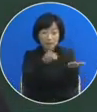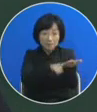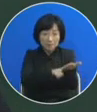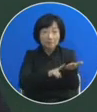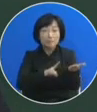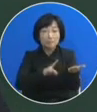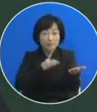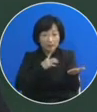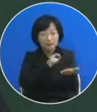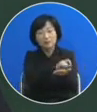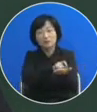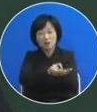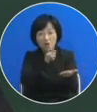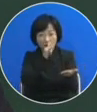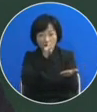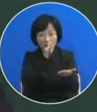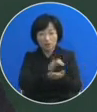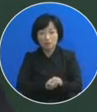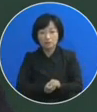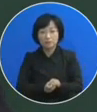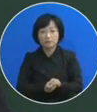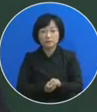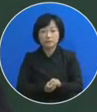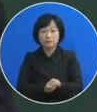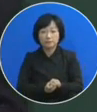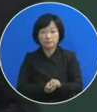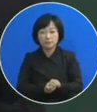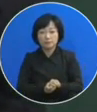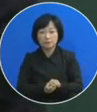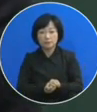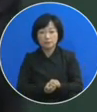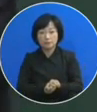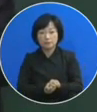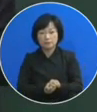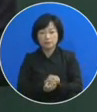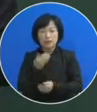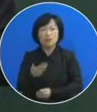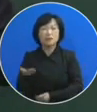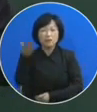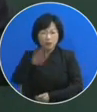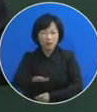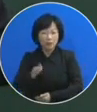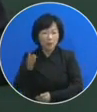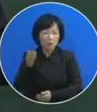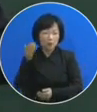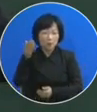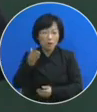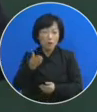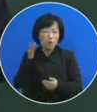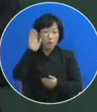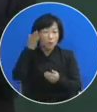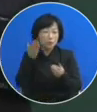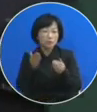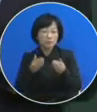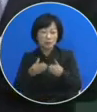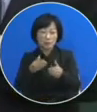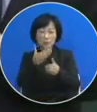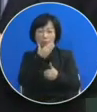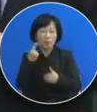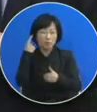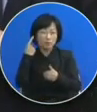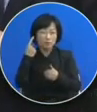Bible reveals it. 그런데 교회 다니는 사람도 모르고 있는데 이 복음화를 계속 없애는 거예요. Even the people in the church don't know. They keep on getting rid of